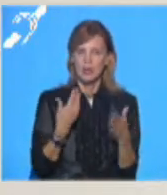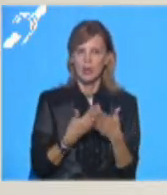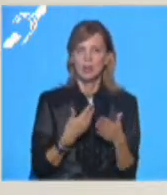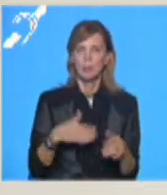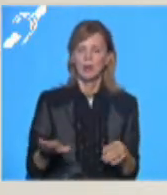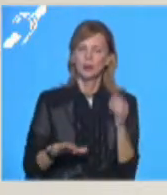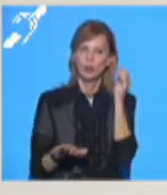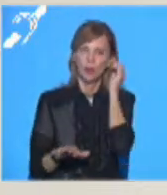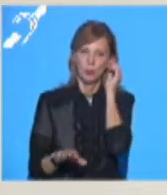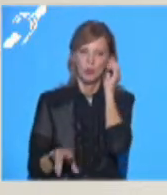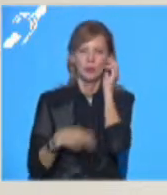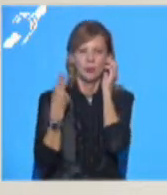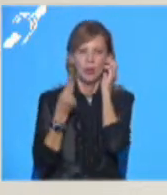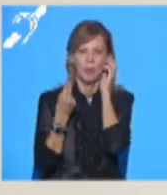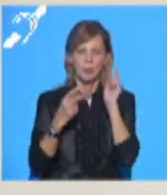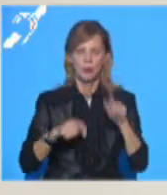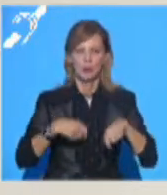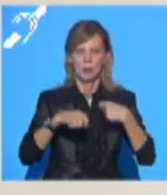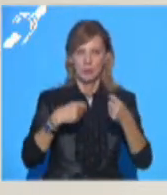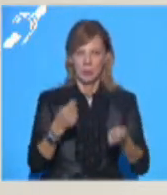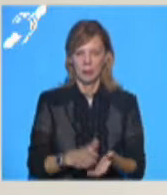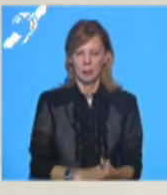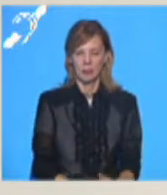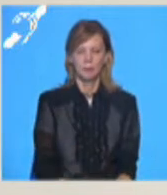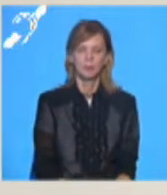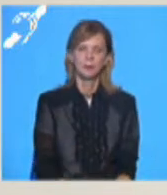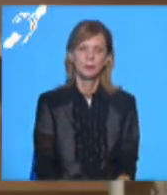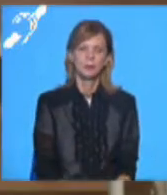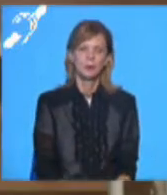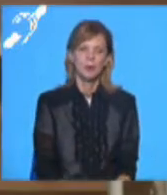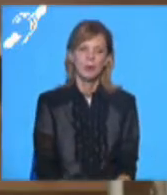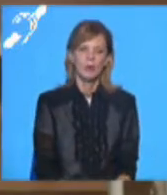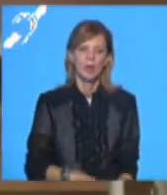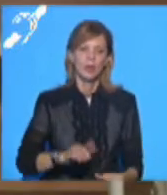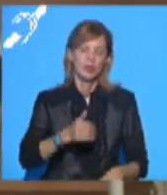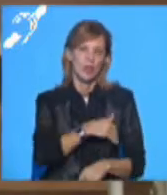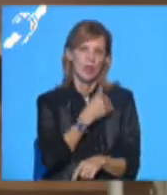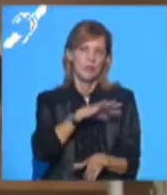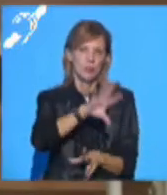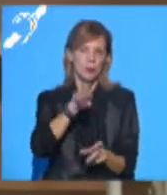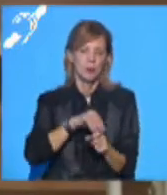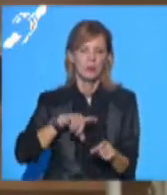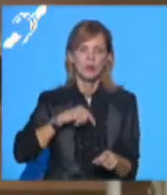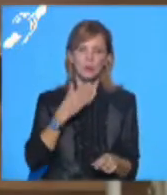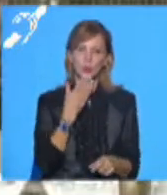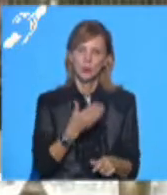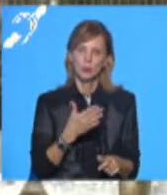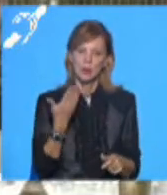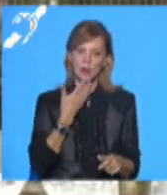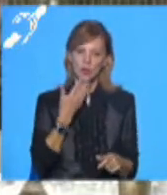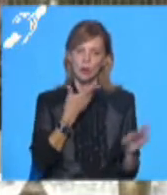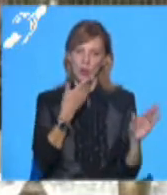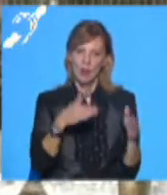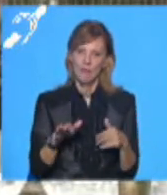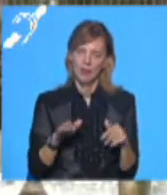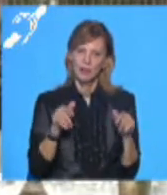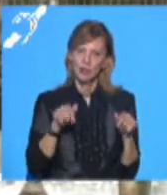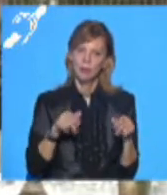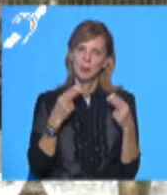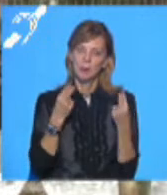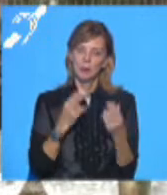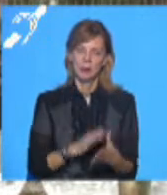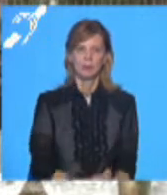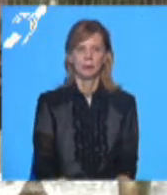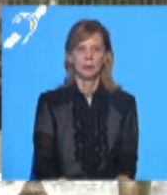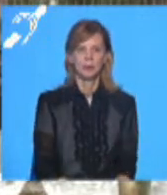facem sunt fără doar și poate copiii. Și elevii și părinții sunt mulțumiți că școala va începe în astfel de